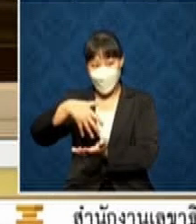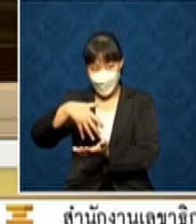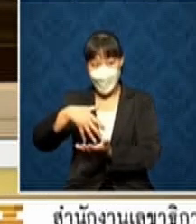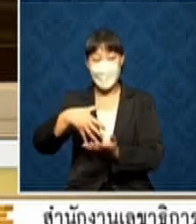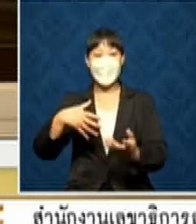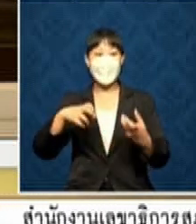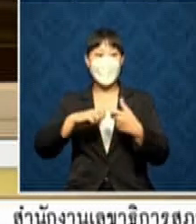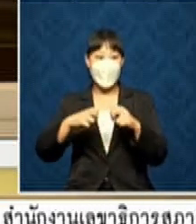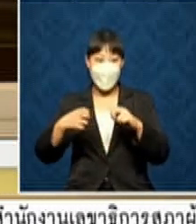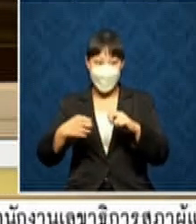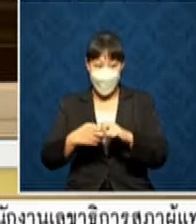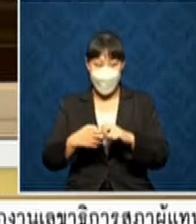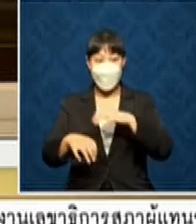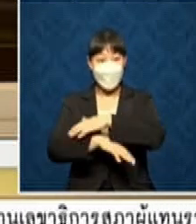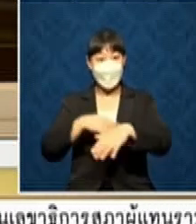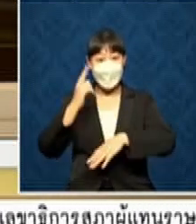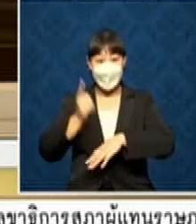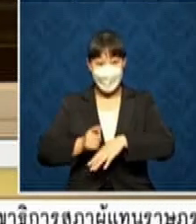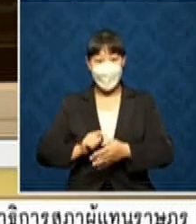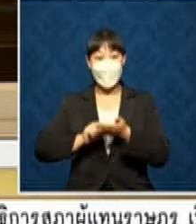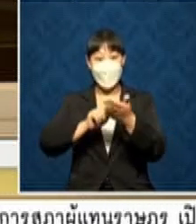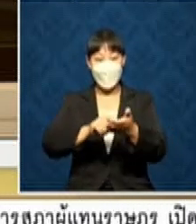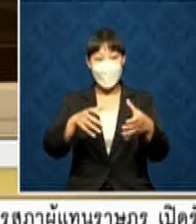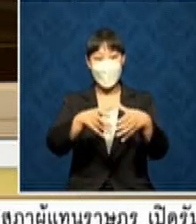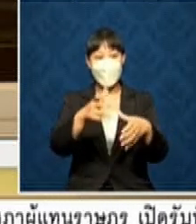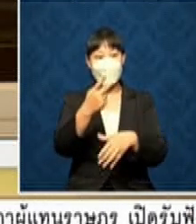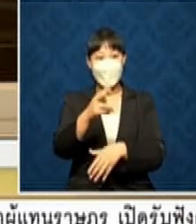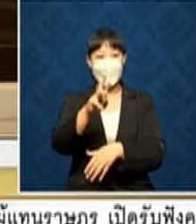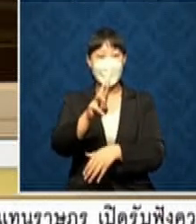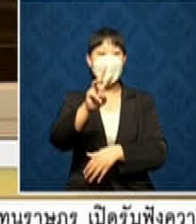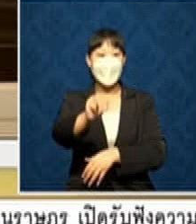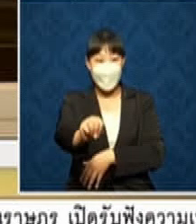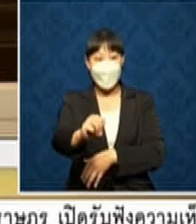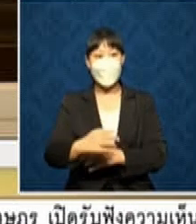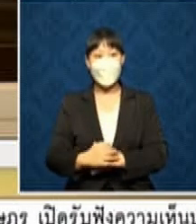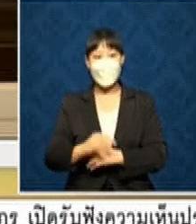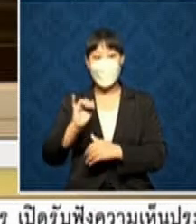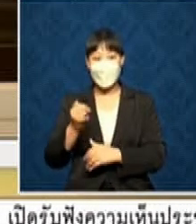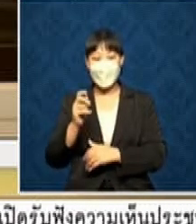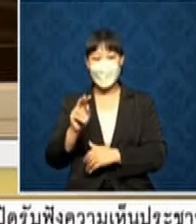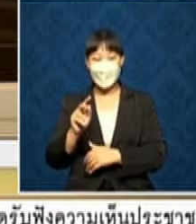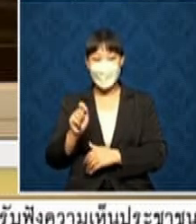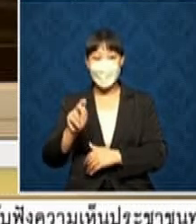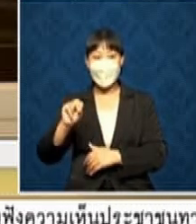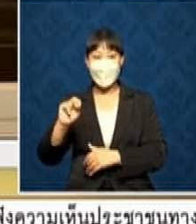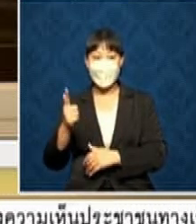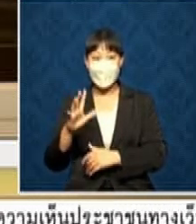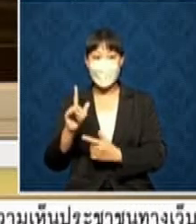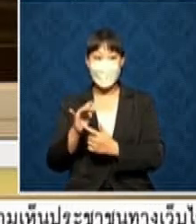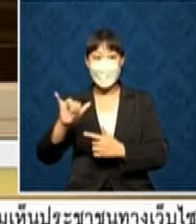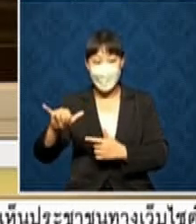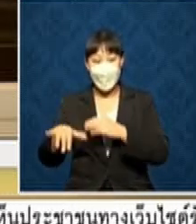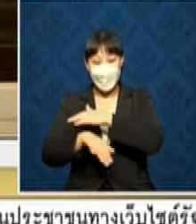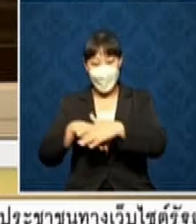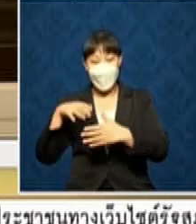ไม่ใจมันหล่นไปตะตุ่ม ทรงผมยังเงียบอยู่อ่ะใช่ไหม อย่างนั้นตันโจเอาอยู ่ทรงผมยังเงียบอยู่ใช่ไหม